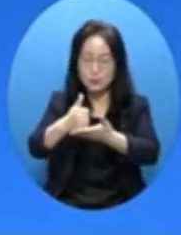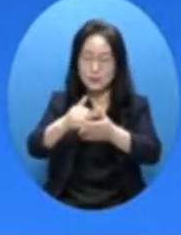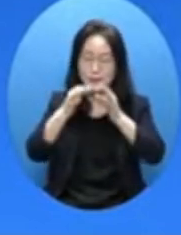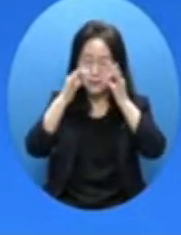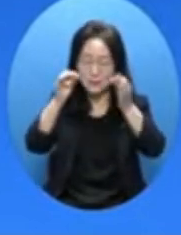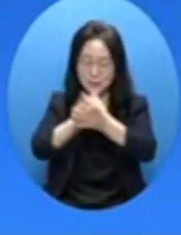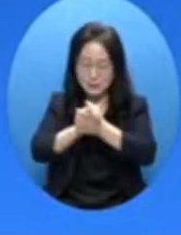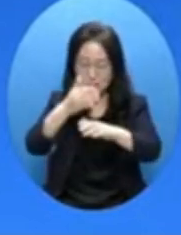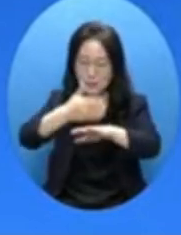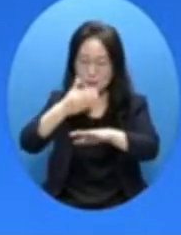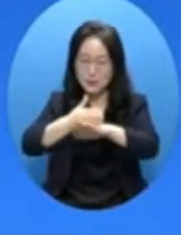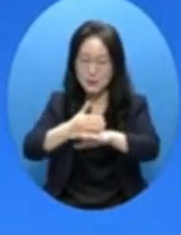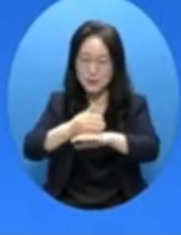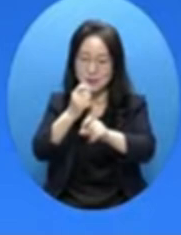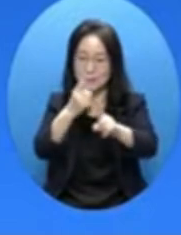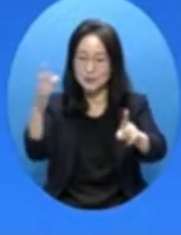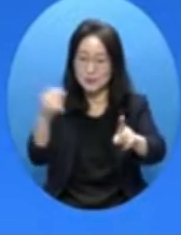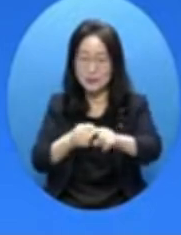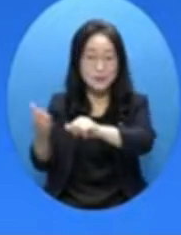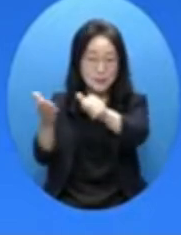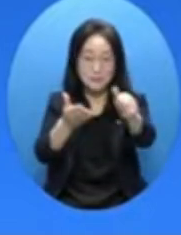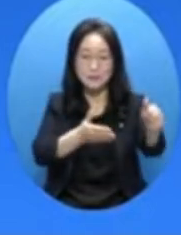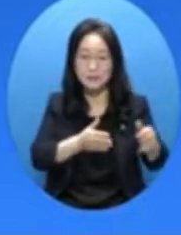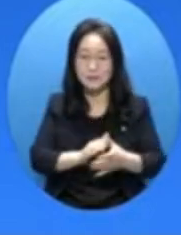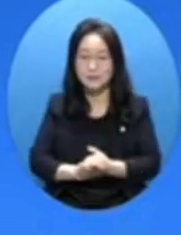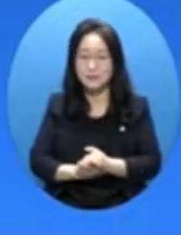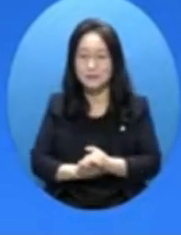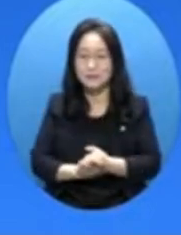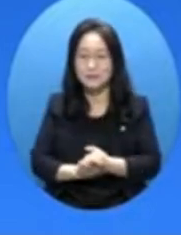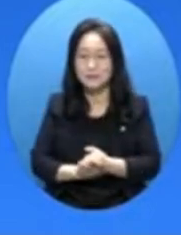감사로 승리하는 여러분 모두가 되기를 바랍니다.